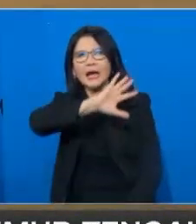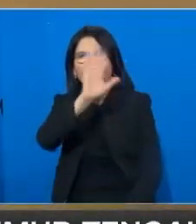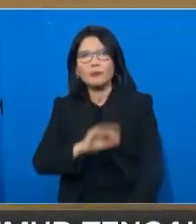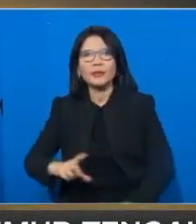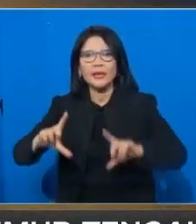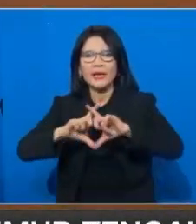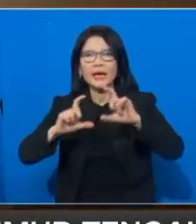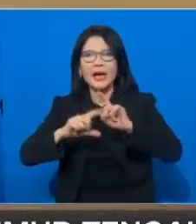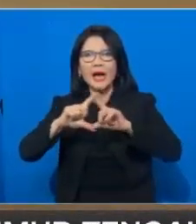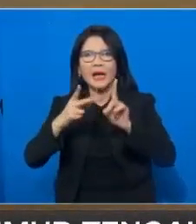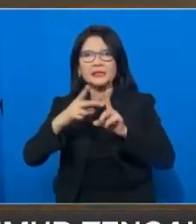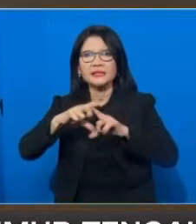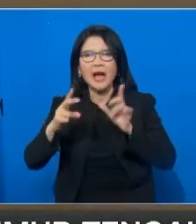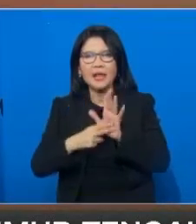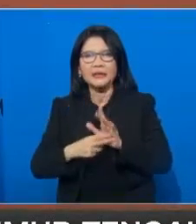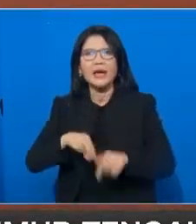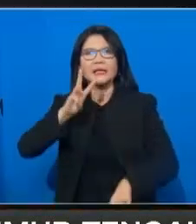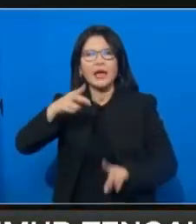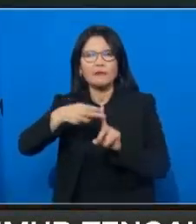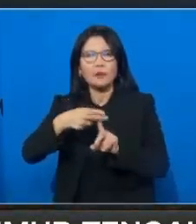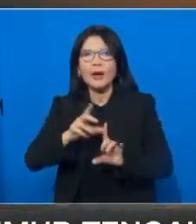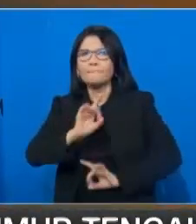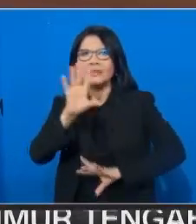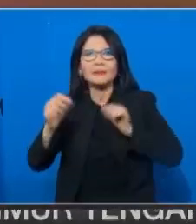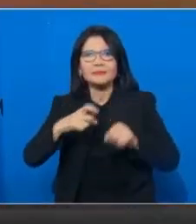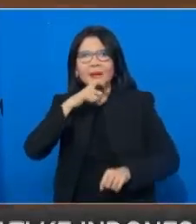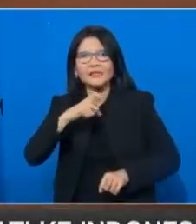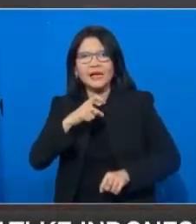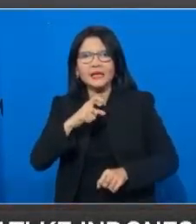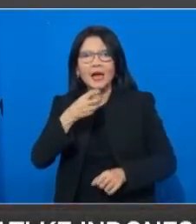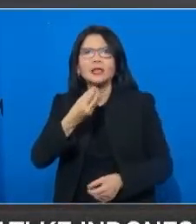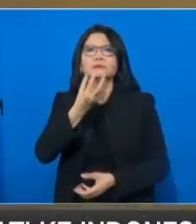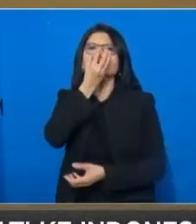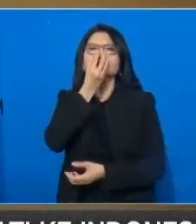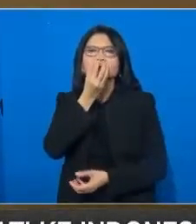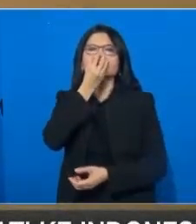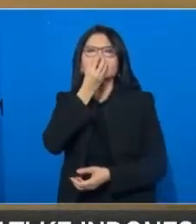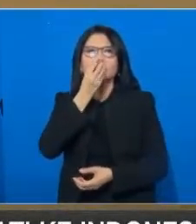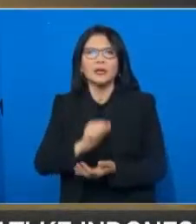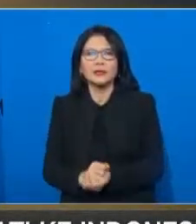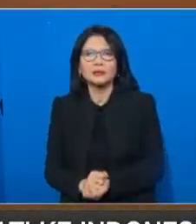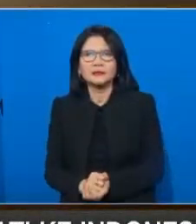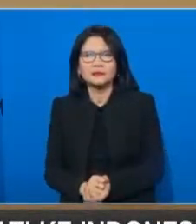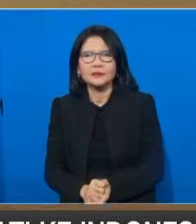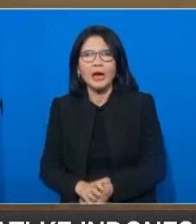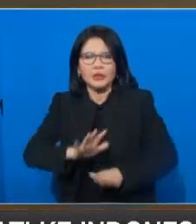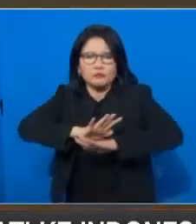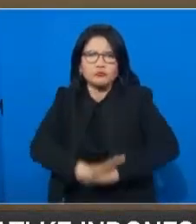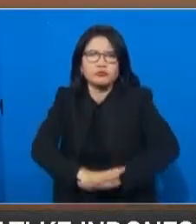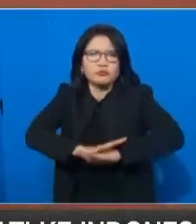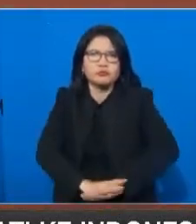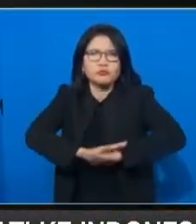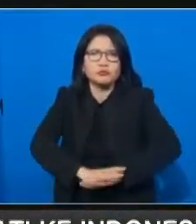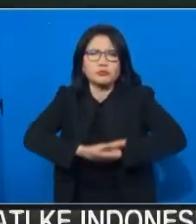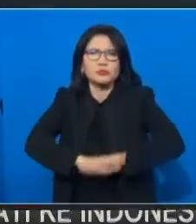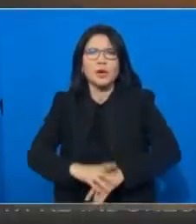Sabtu malam 3 Februari. Beragam cara, mulai dari memberikan pernafasan buatan hingga resusitasi jantung buatan atau CPR